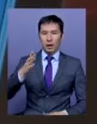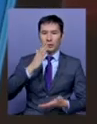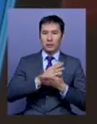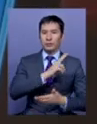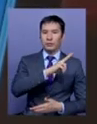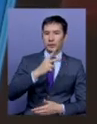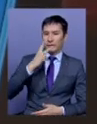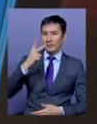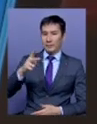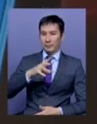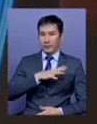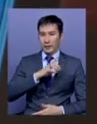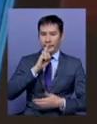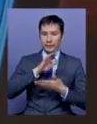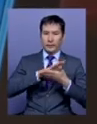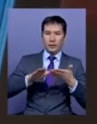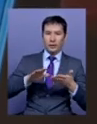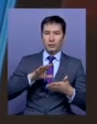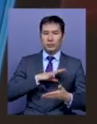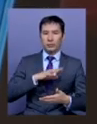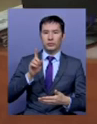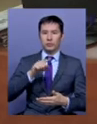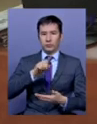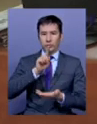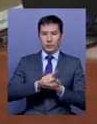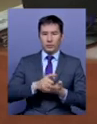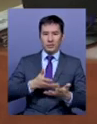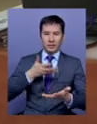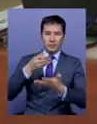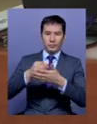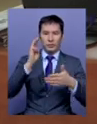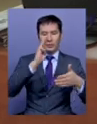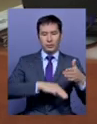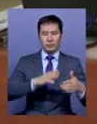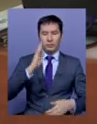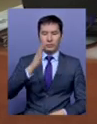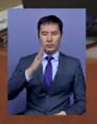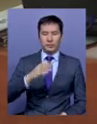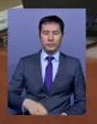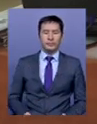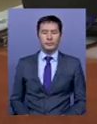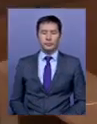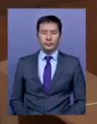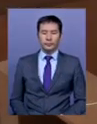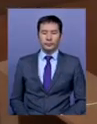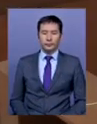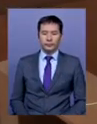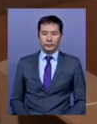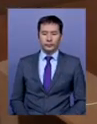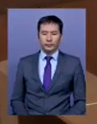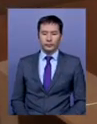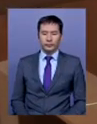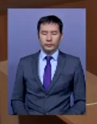болса, 1 200 000 теңгеден аса айыппұлды төлеуі тиіс. Оған WhatsApp мессенджерінде жазған хабарламалар мен аудио жазбалары дәлел